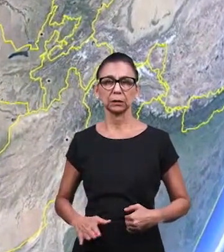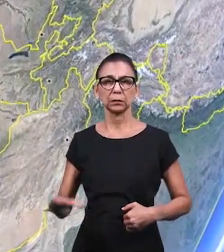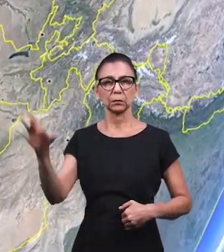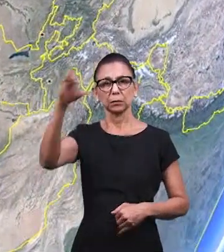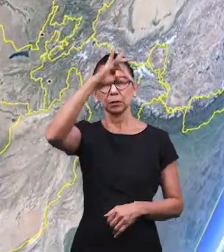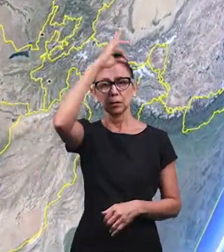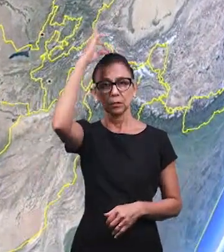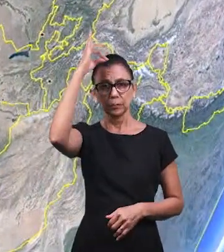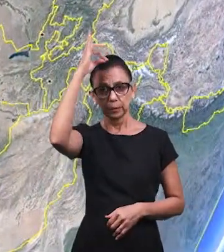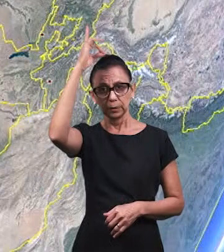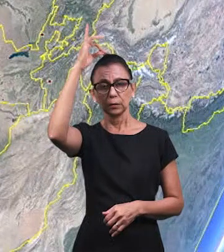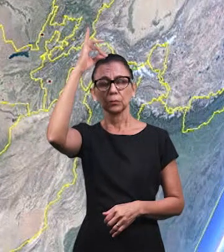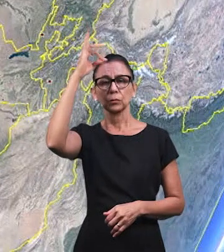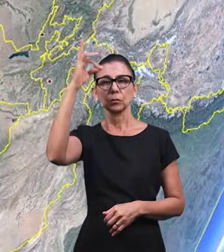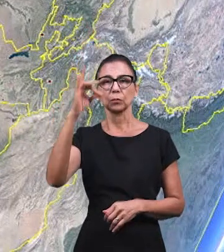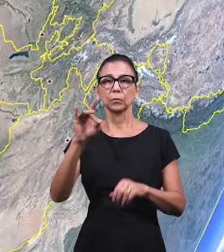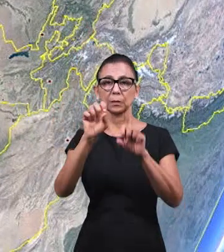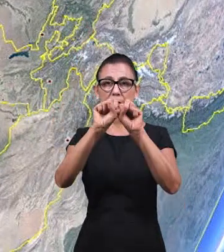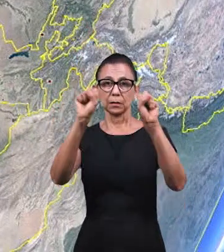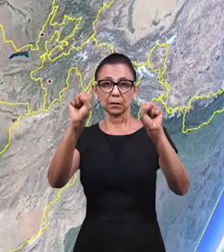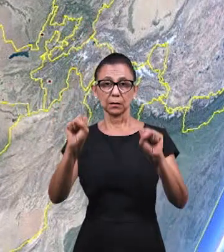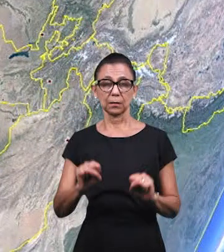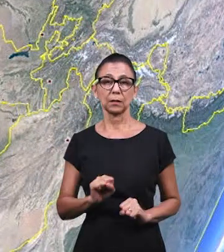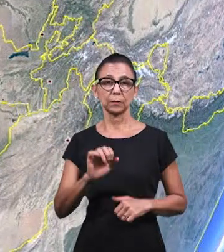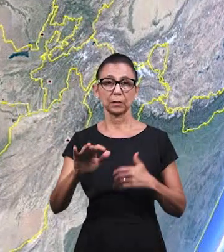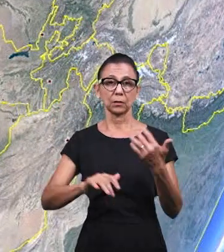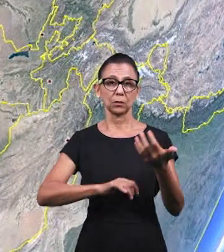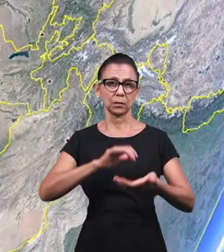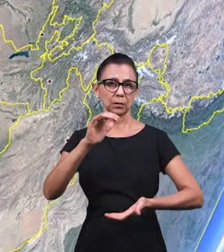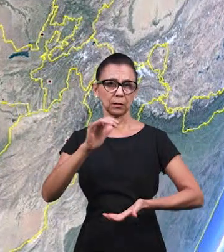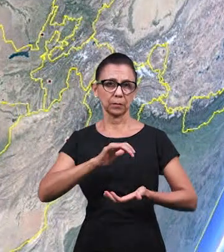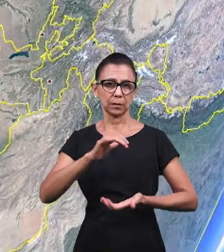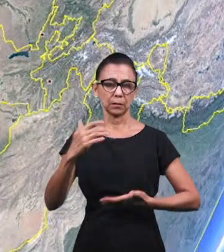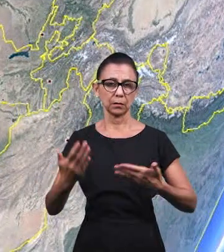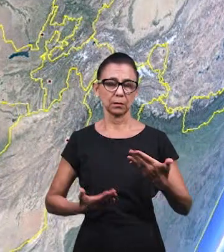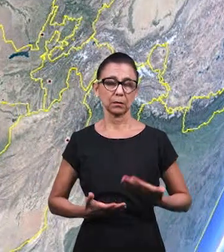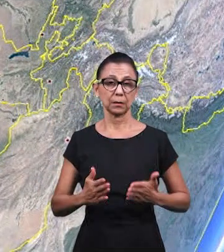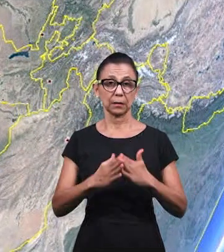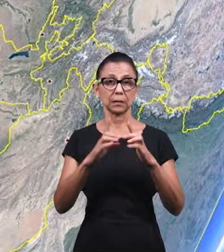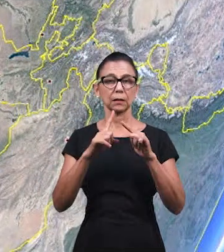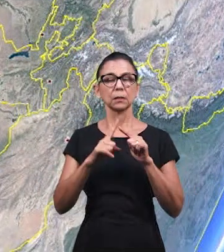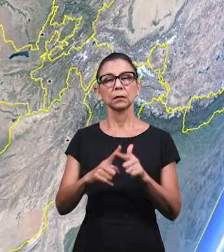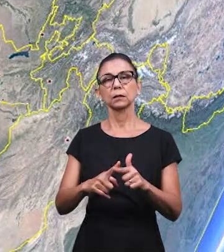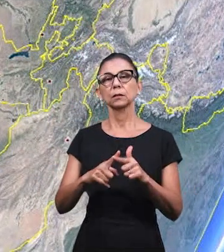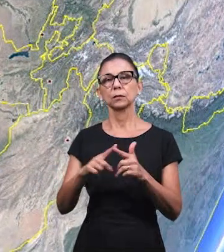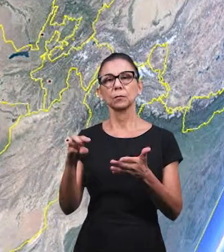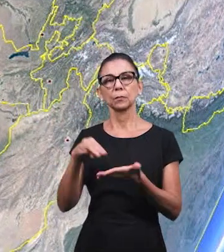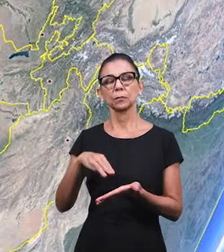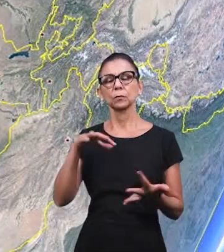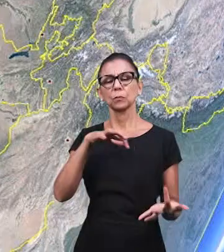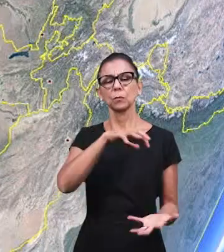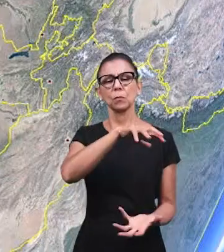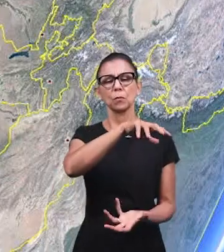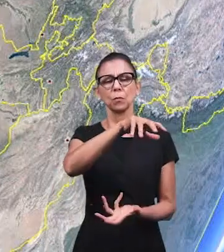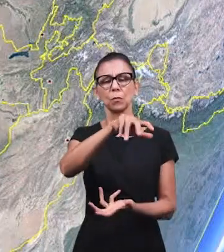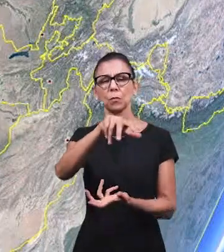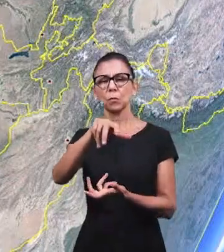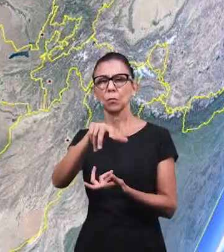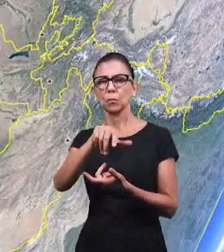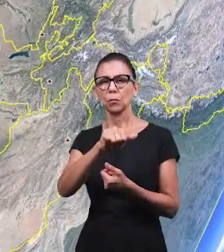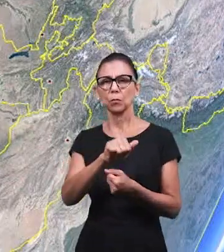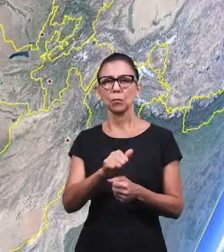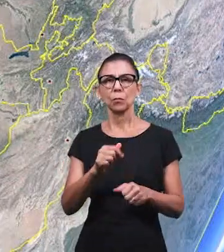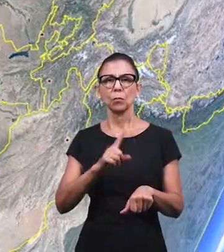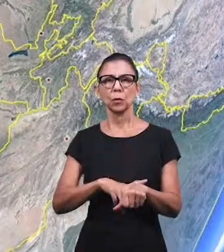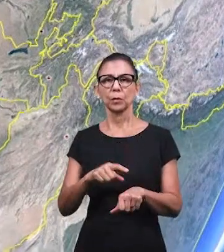même corps et dans un même esprit. À travers le système de transmission, les membres de l'Église chrétienne Maranatha de toute la planète vivent un